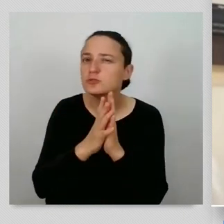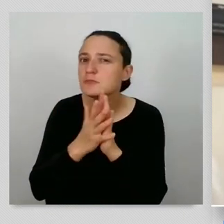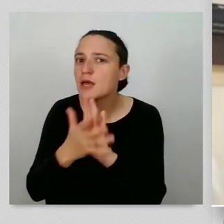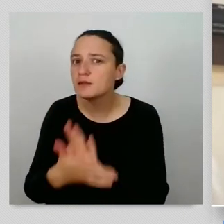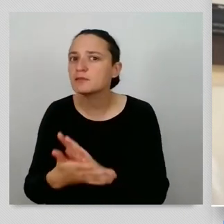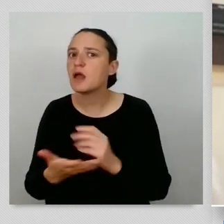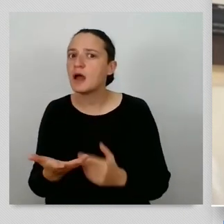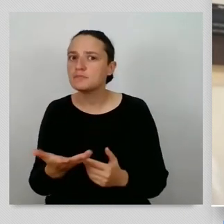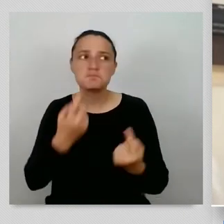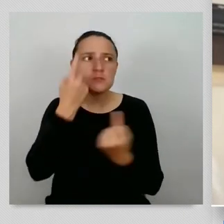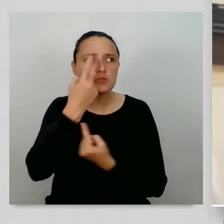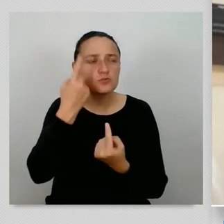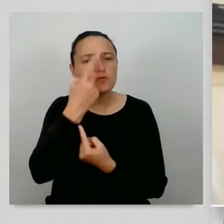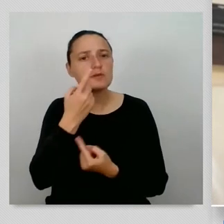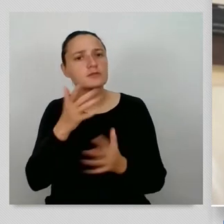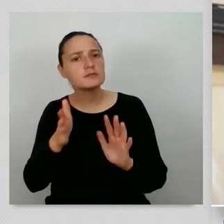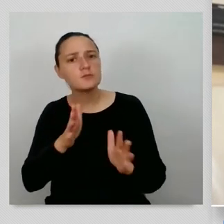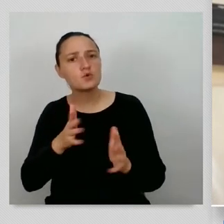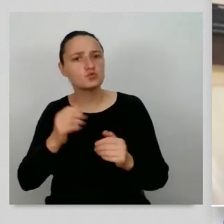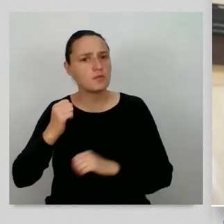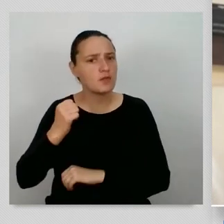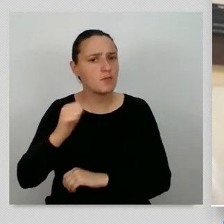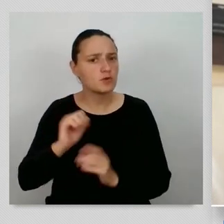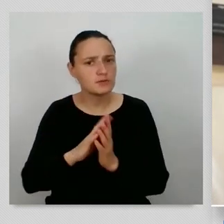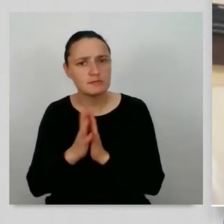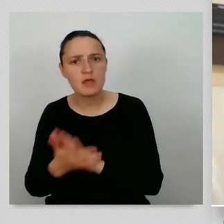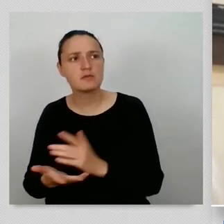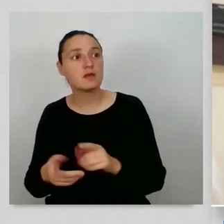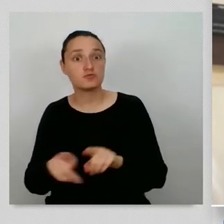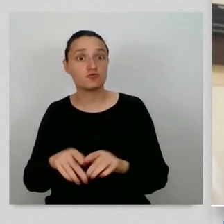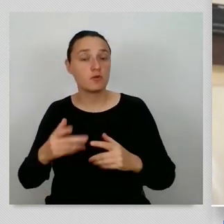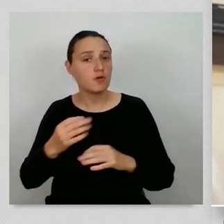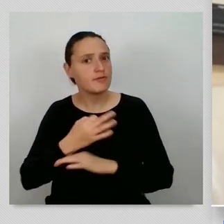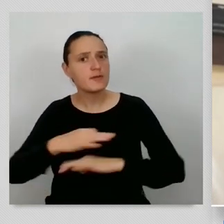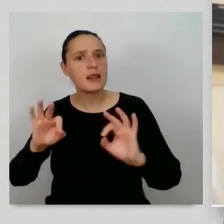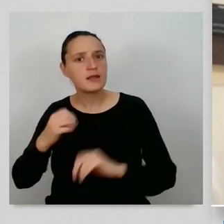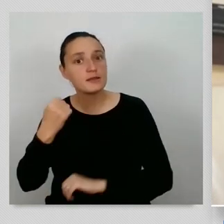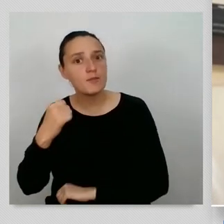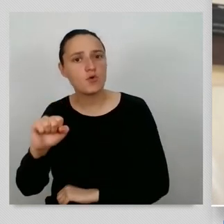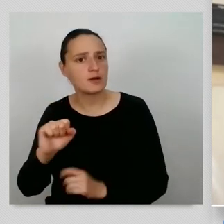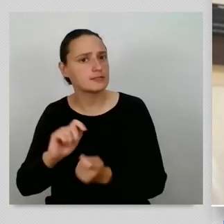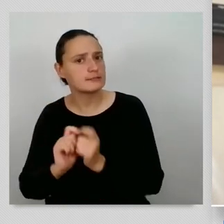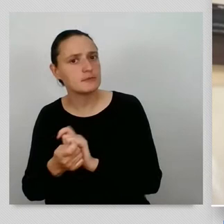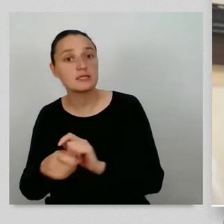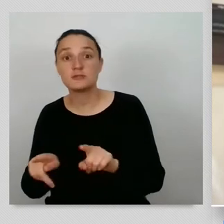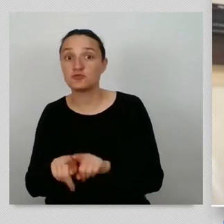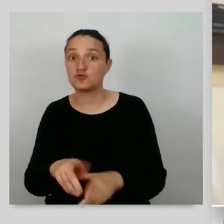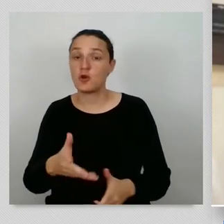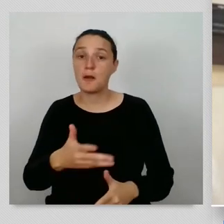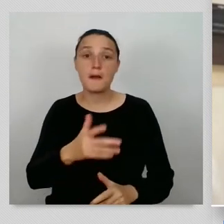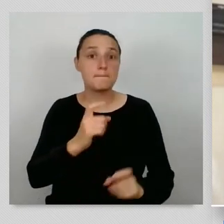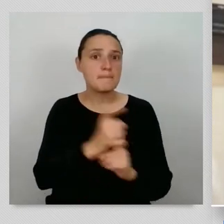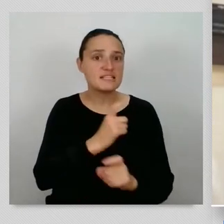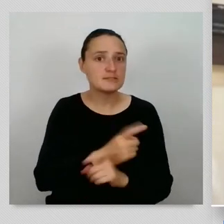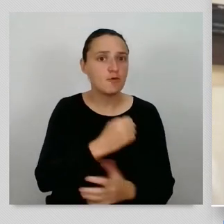zmienia się myślenie o demokracji, o liberalnej demokracji, o państwie prawa, o relacjach,